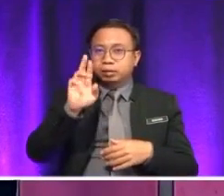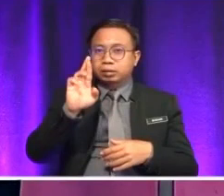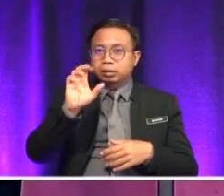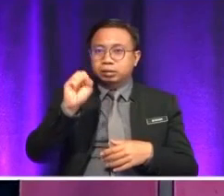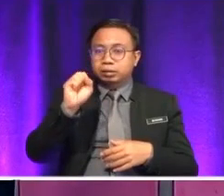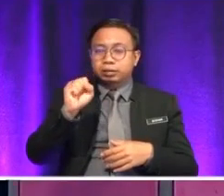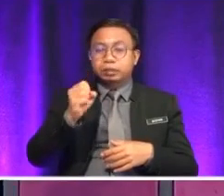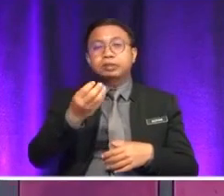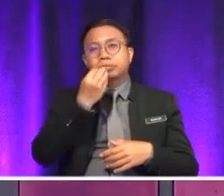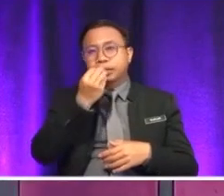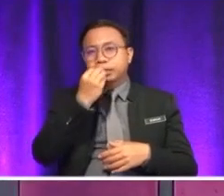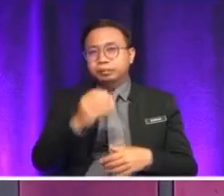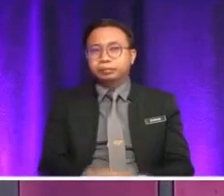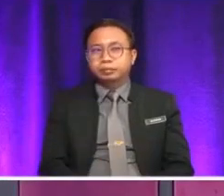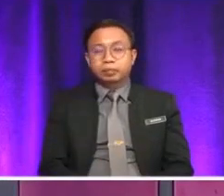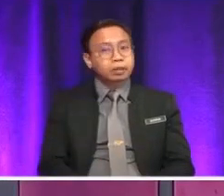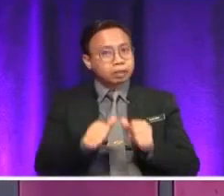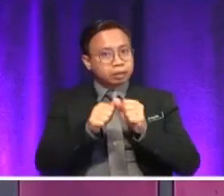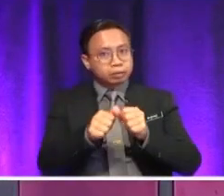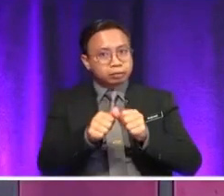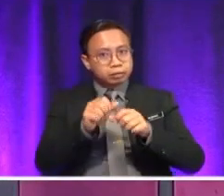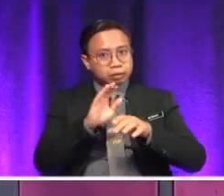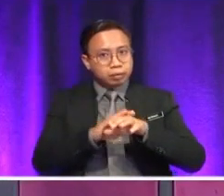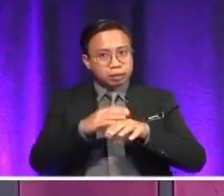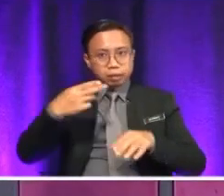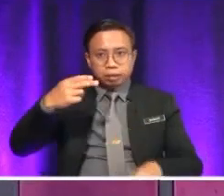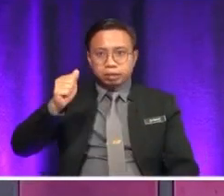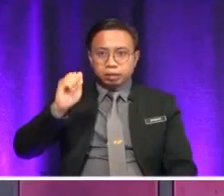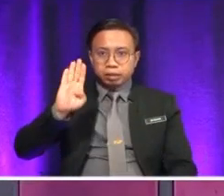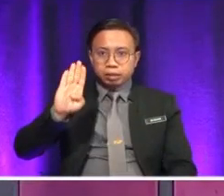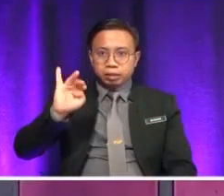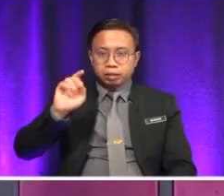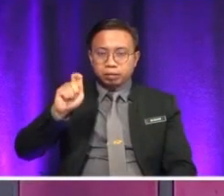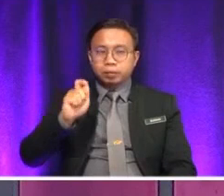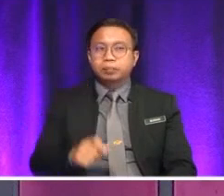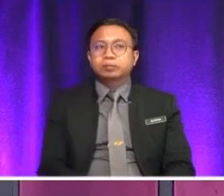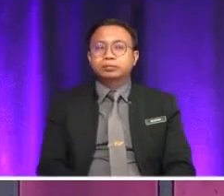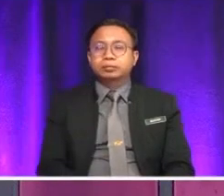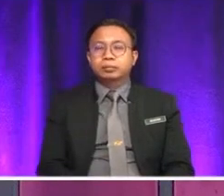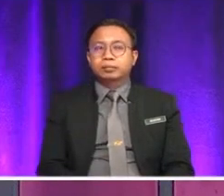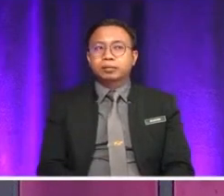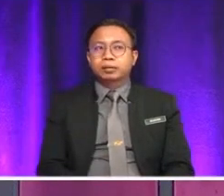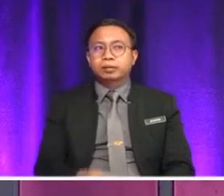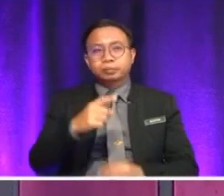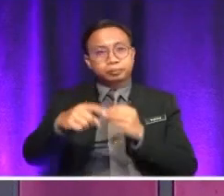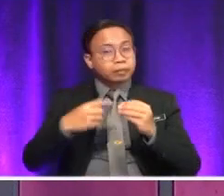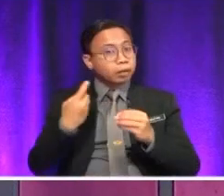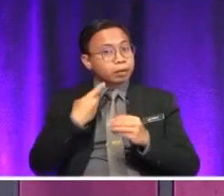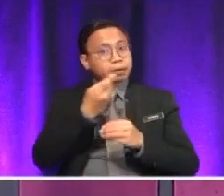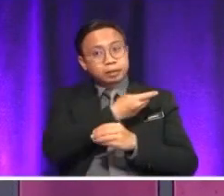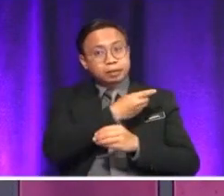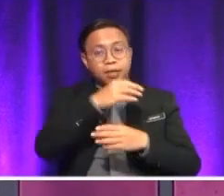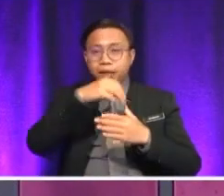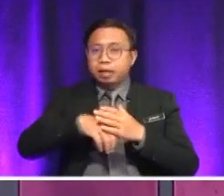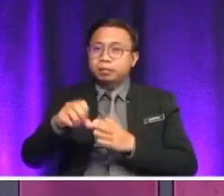Stres makan. Ada juga yang macam tu. Diikut pada habit dia. Okey, satu lagi. Bila kita berada dalam